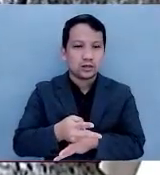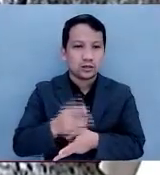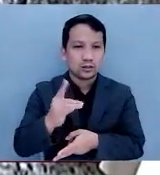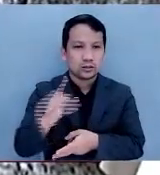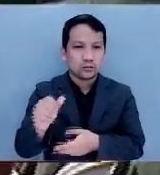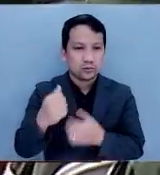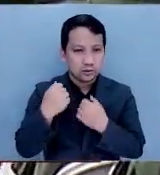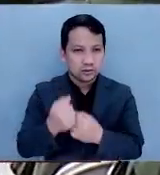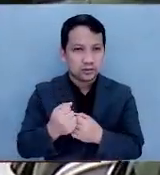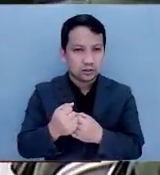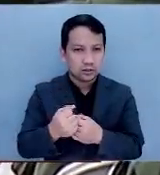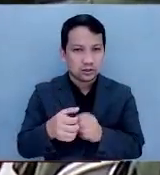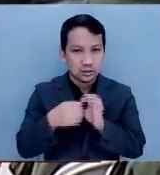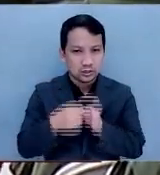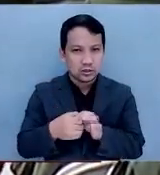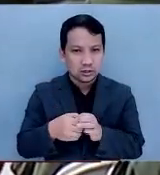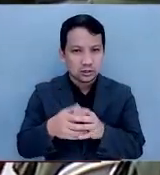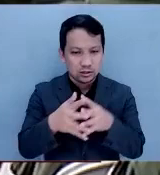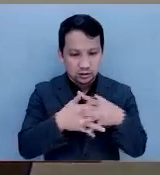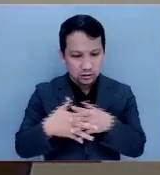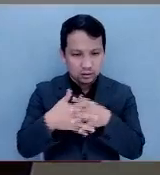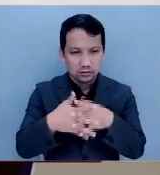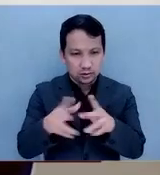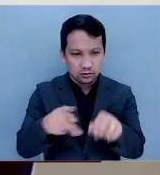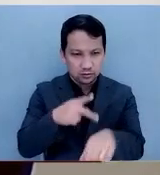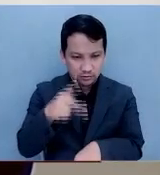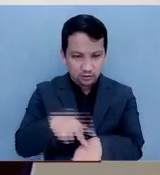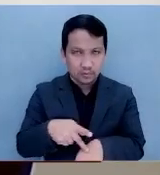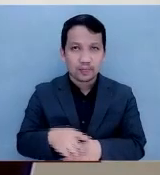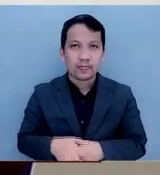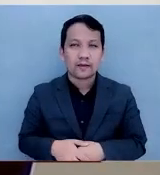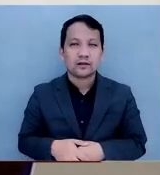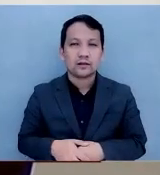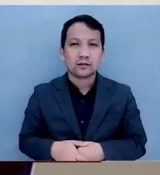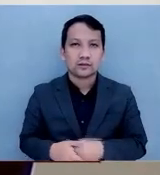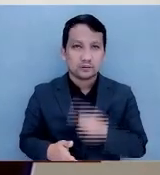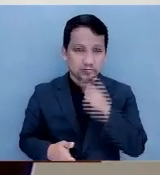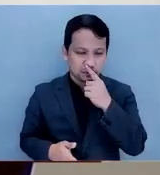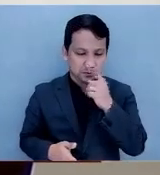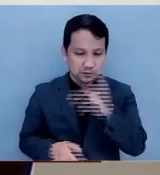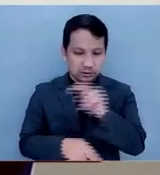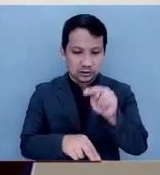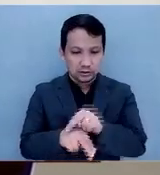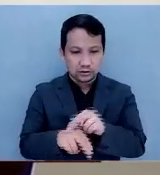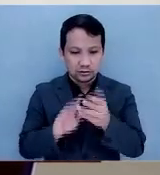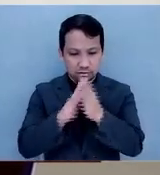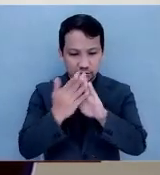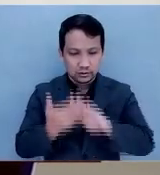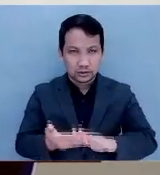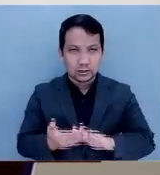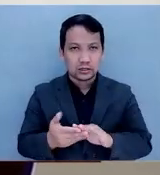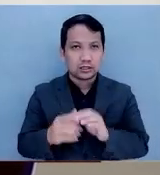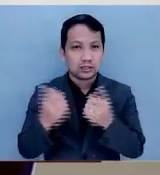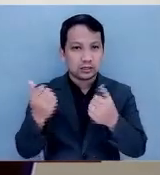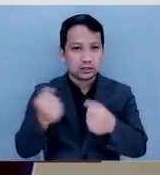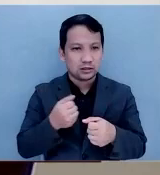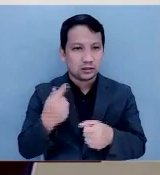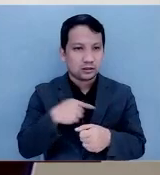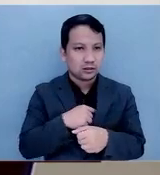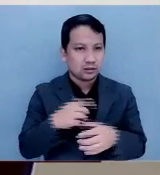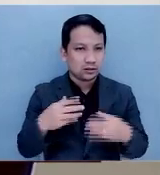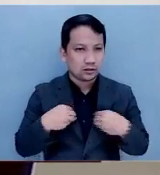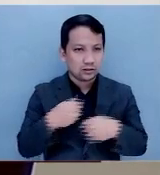lumalakas pang alyansa, Amerika at Pilipinas. National peace cannot be sustained if we cannot